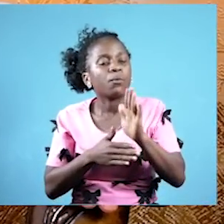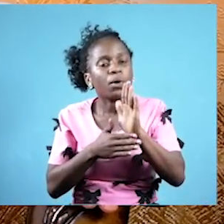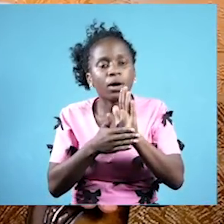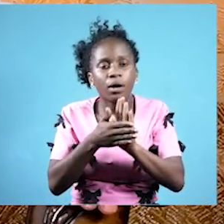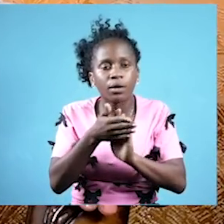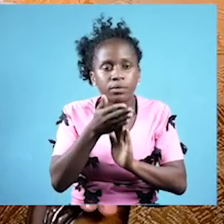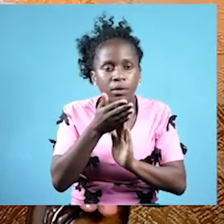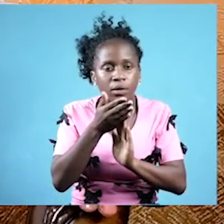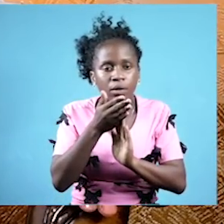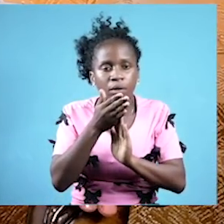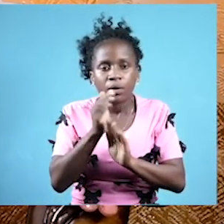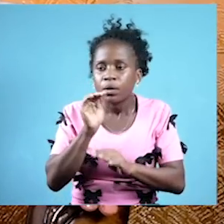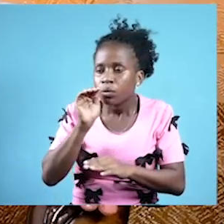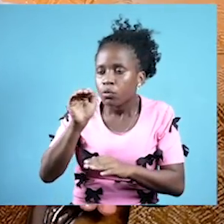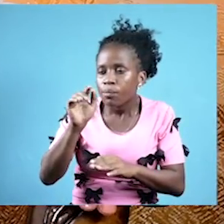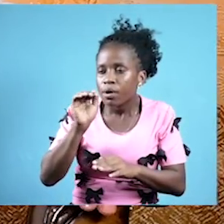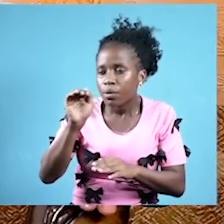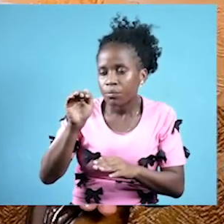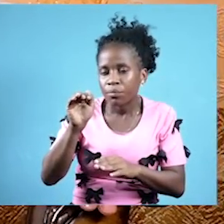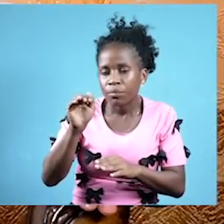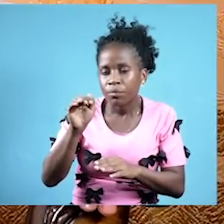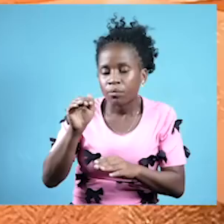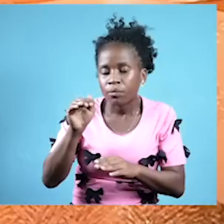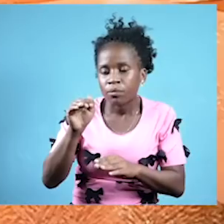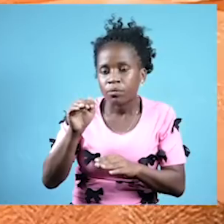hatukuambia kwamba wewe muongo,